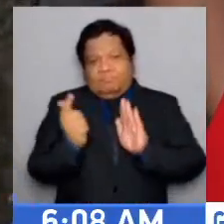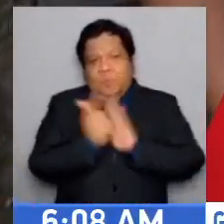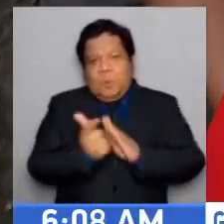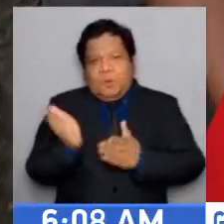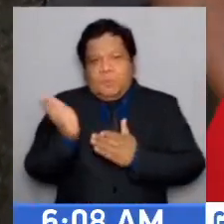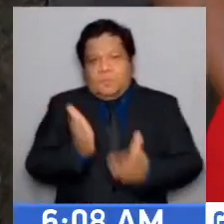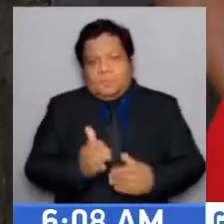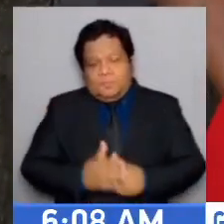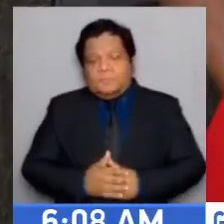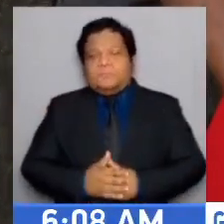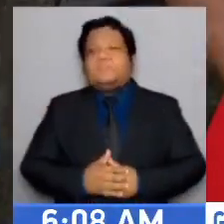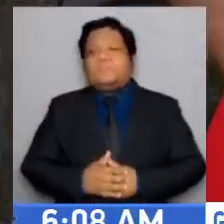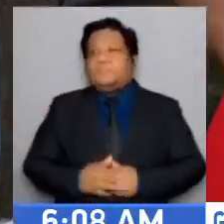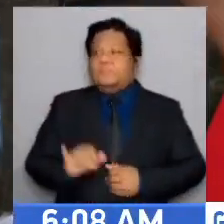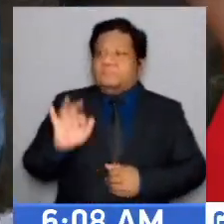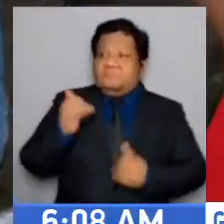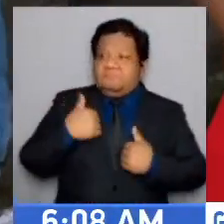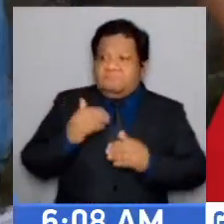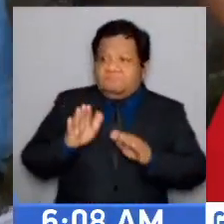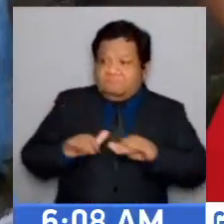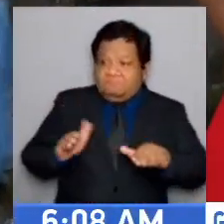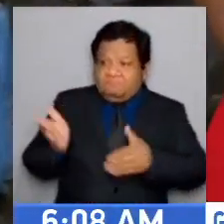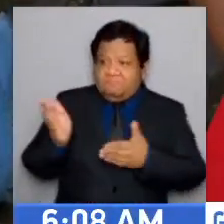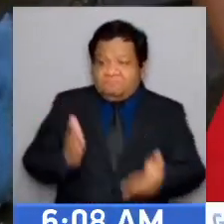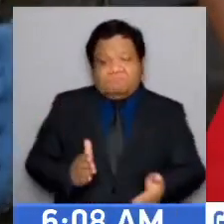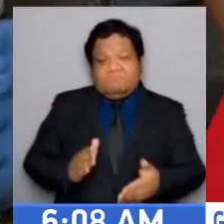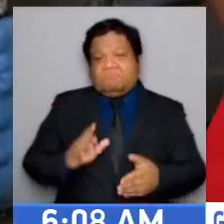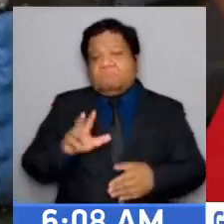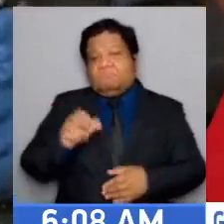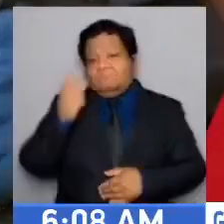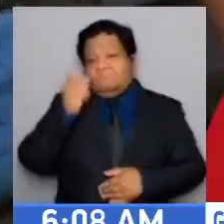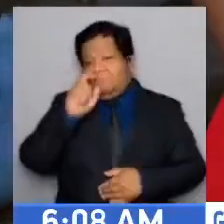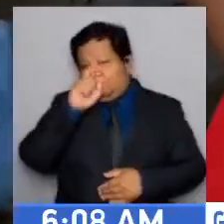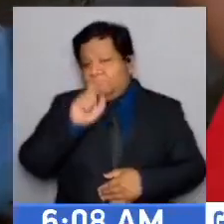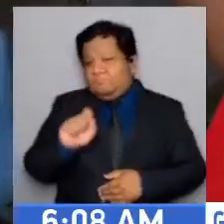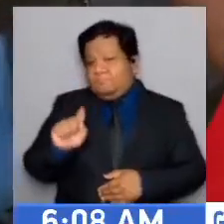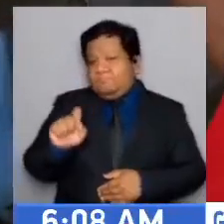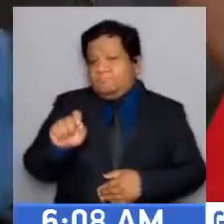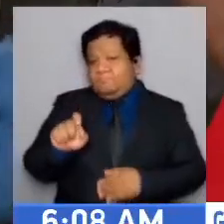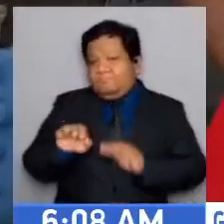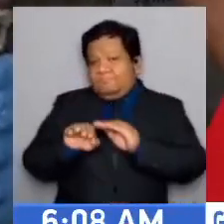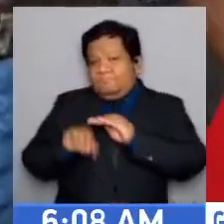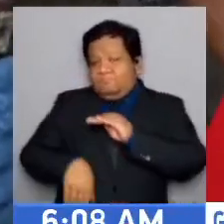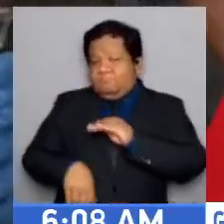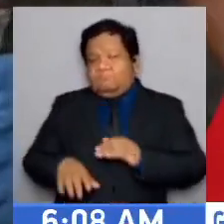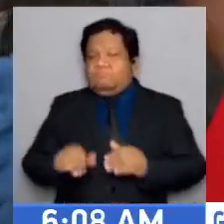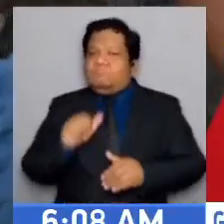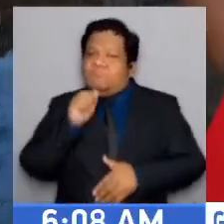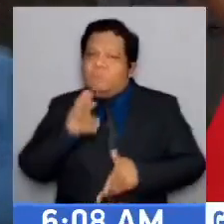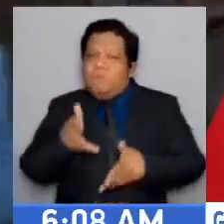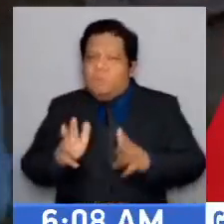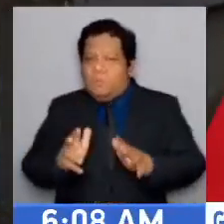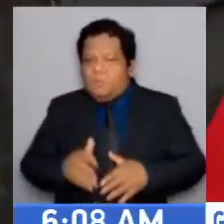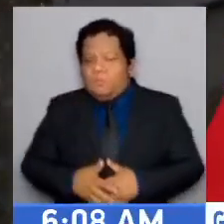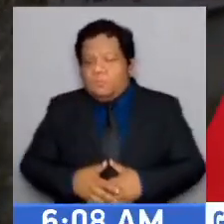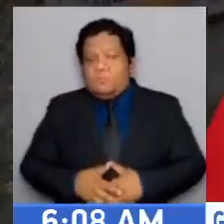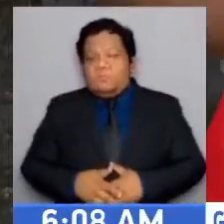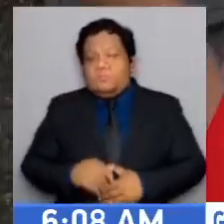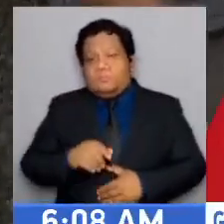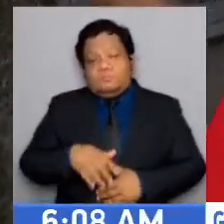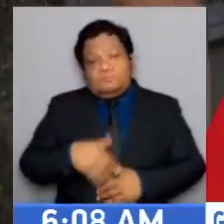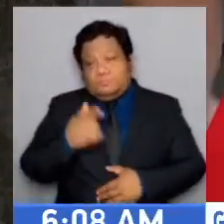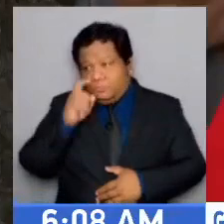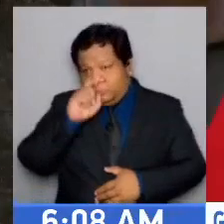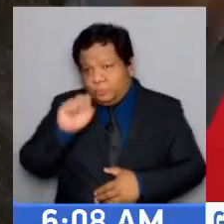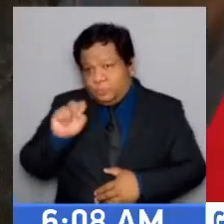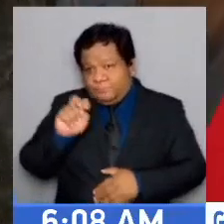yung mga padadalaw dito, at ito ay 11 years old below, hindi papayagan. Opo. Okay. Tapos yung 12 years old naman, pataas. And up, papayagan